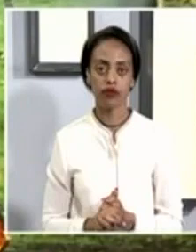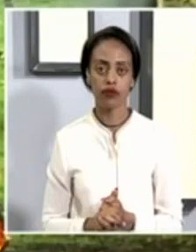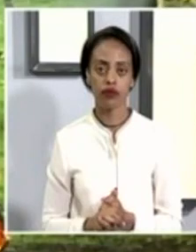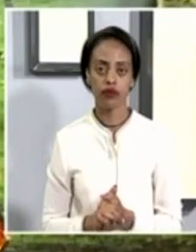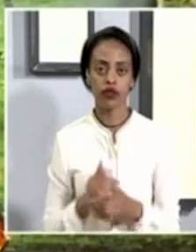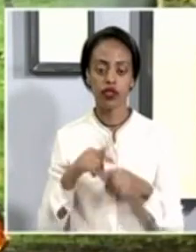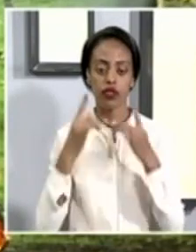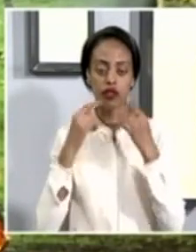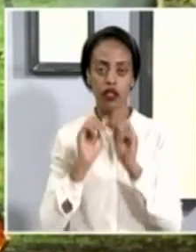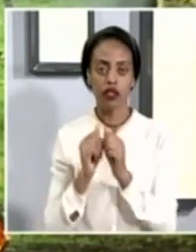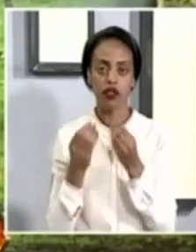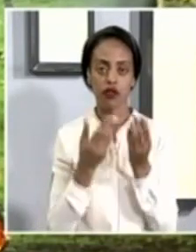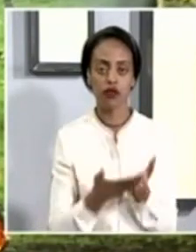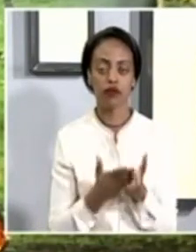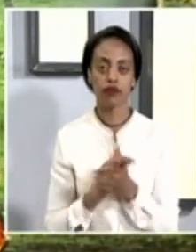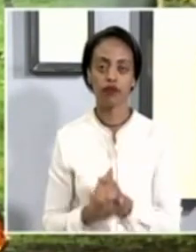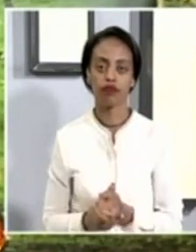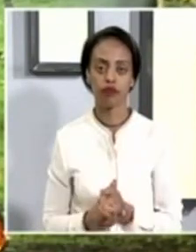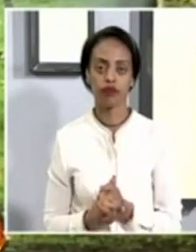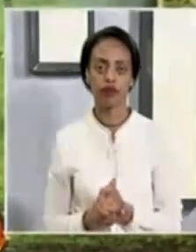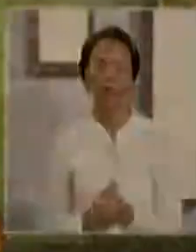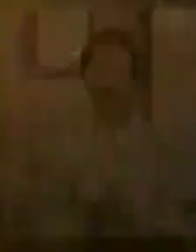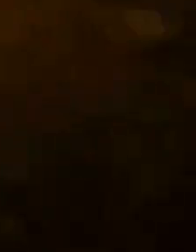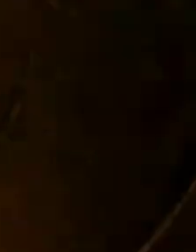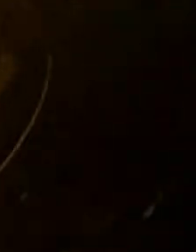نبزينا تاسبورت كنسجر تعماي مسلا